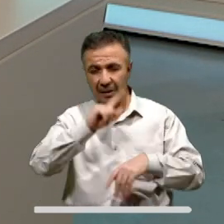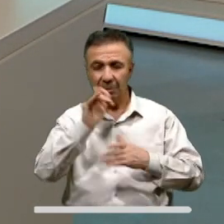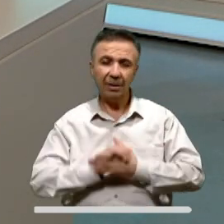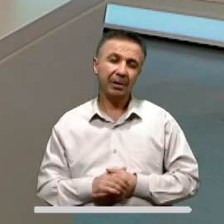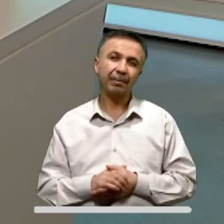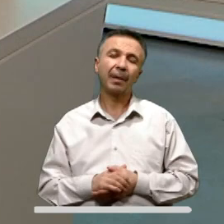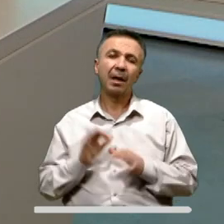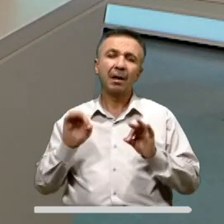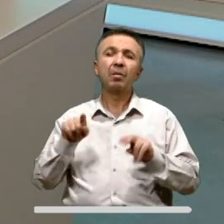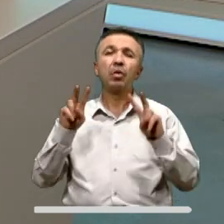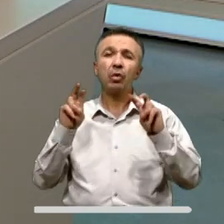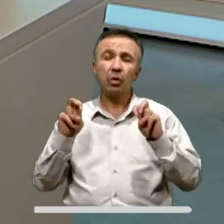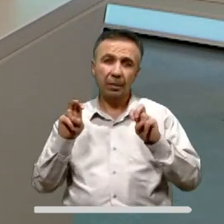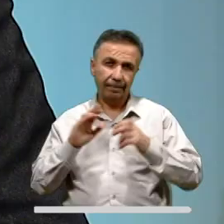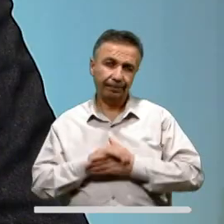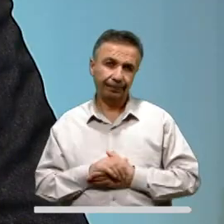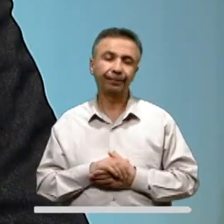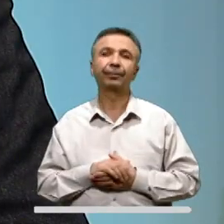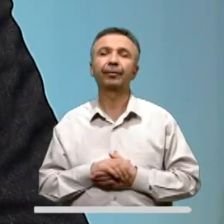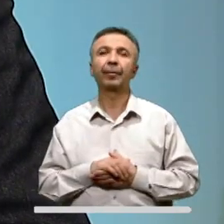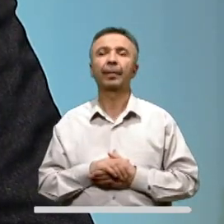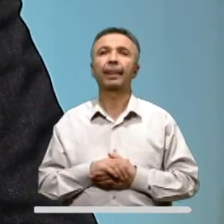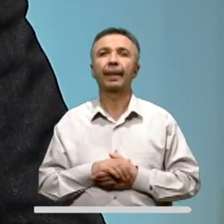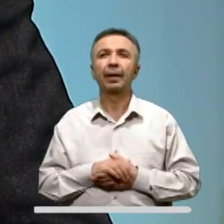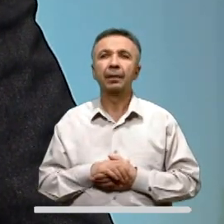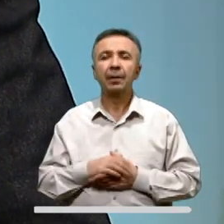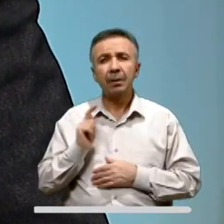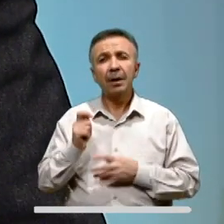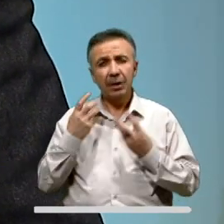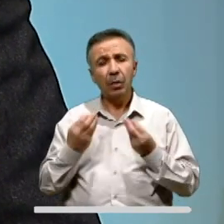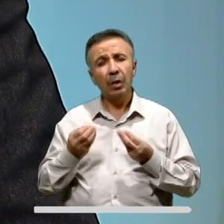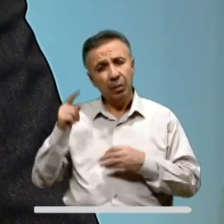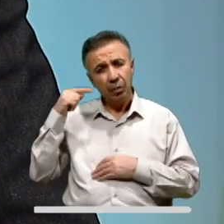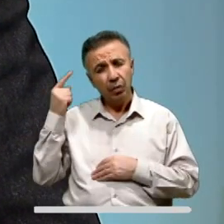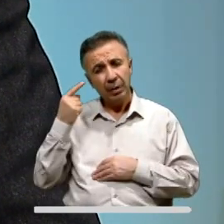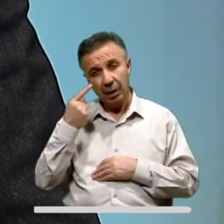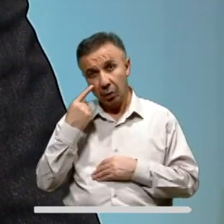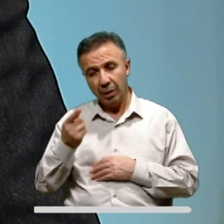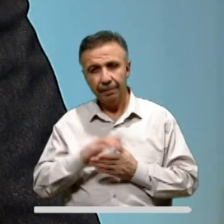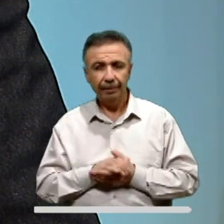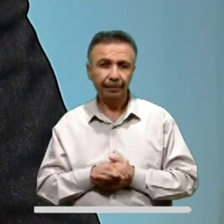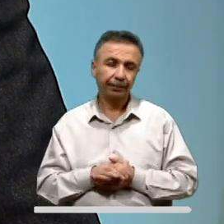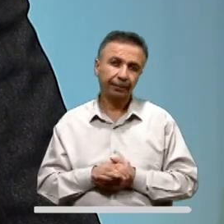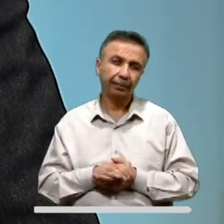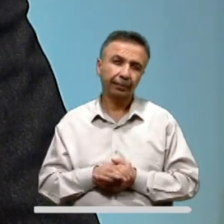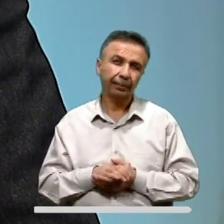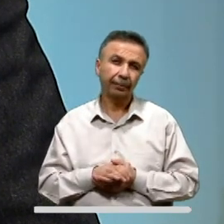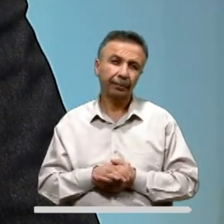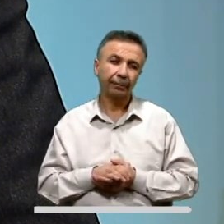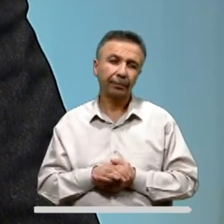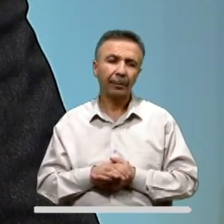konuda... Yani esas olan görüşe göre